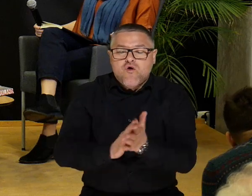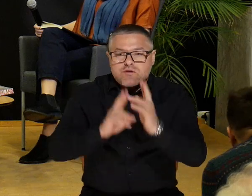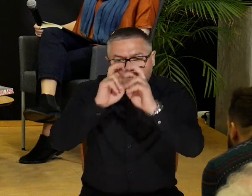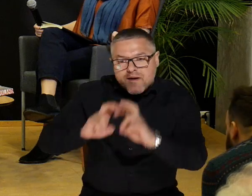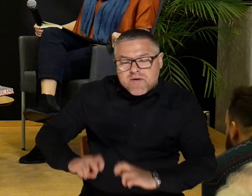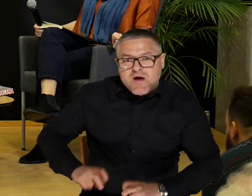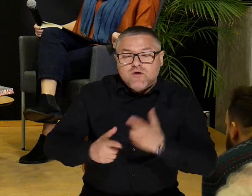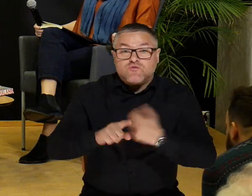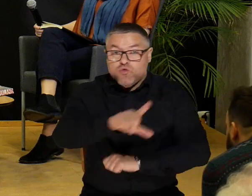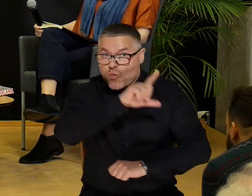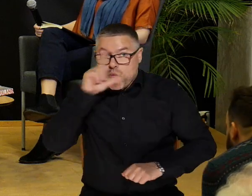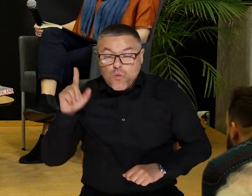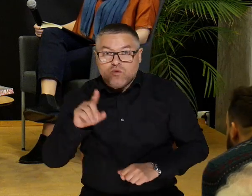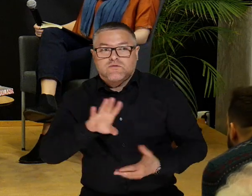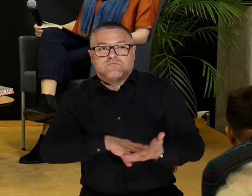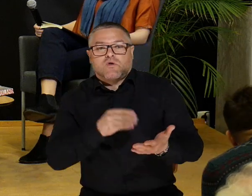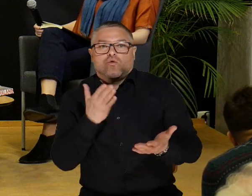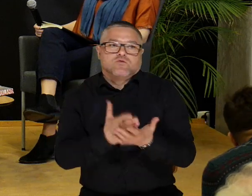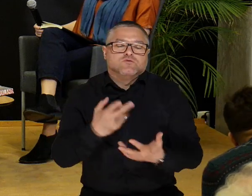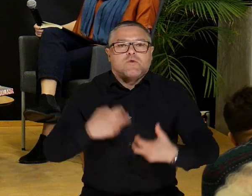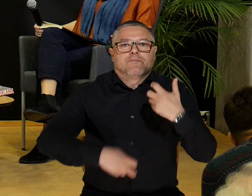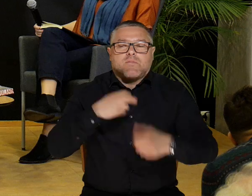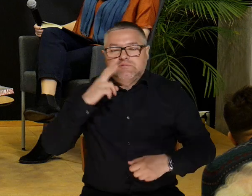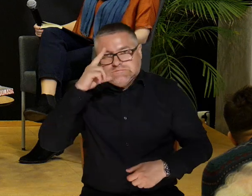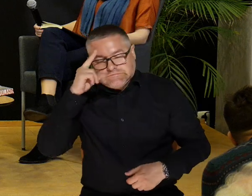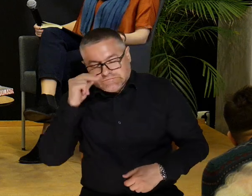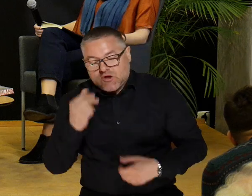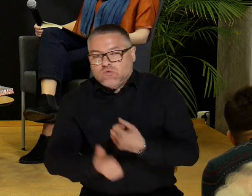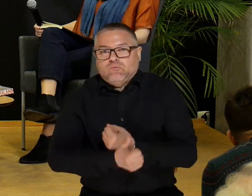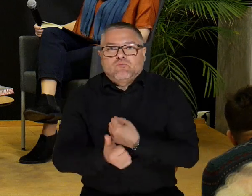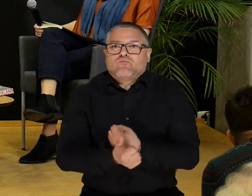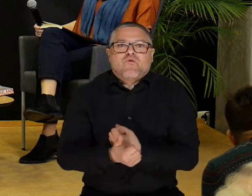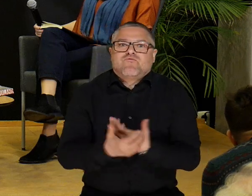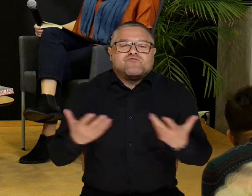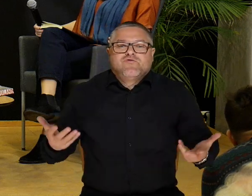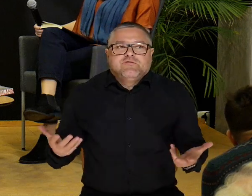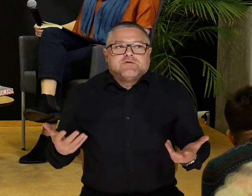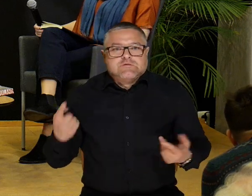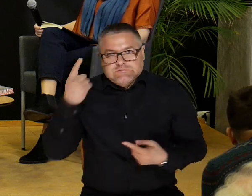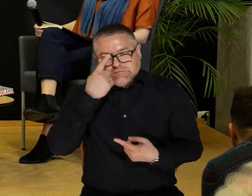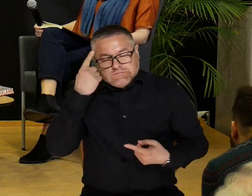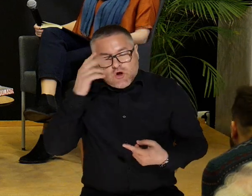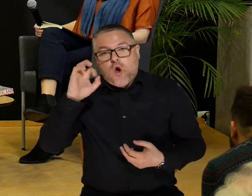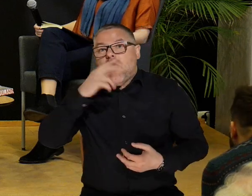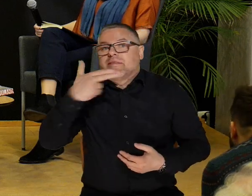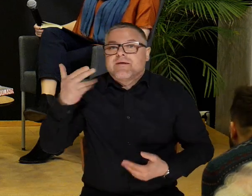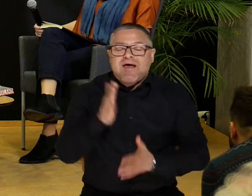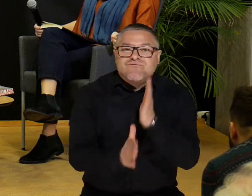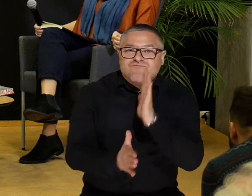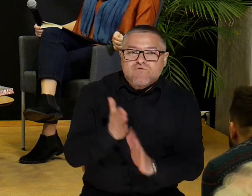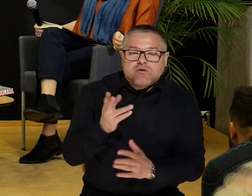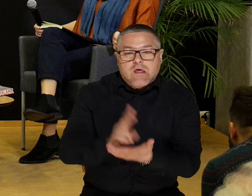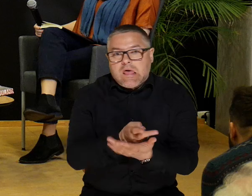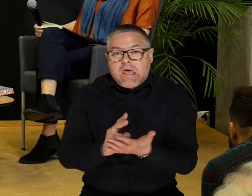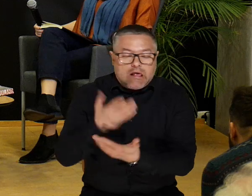takie właśnie ci ludzie, którzy mają, nie wiem, mówią, że mają problem z zasypianiem z powodu jakichś myśli o wojnie i tak dalej. Oczywiście tego nie ma